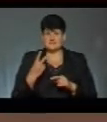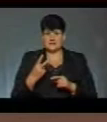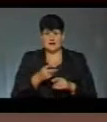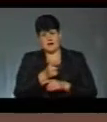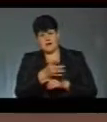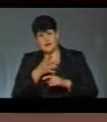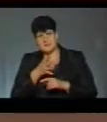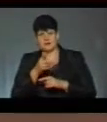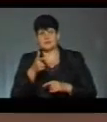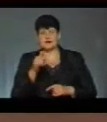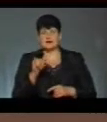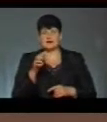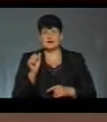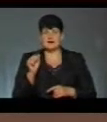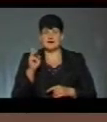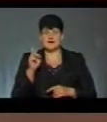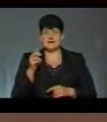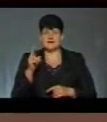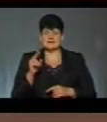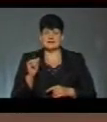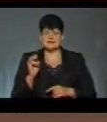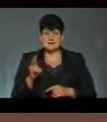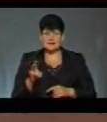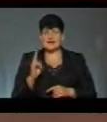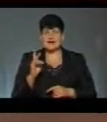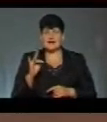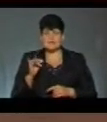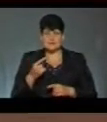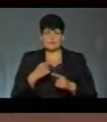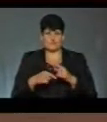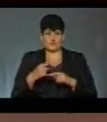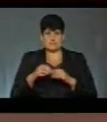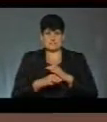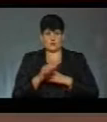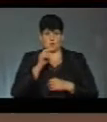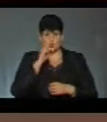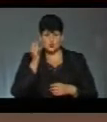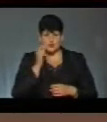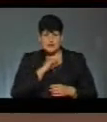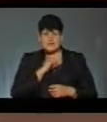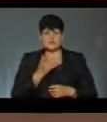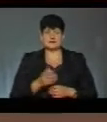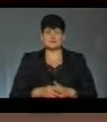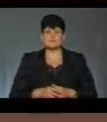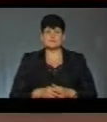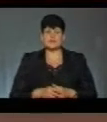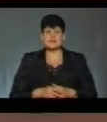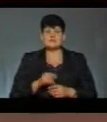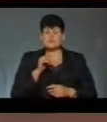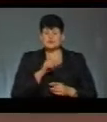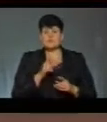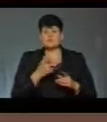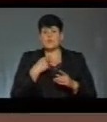гармати «Гіацинт» і 2 військові тягачі «КРАЗ», які нещодавно повернулися зі сходу України, каже пресофіцер артбригади Юрій Кульпа. За його